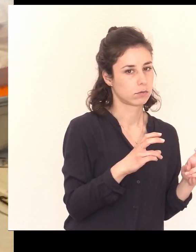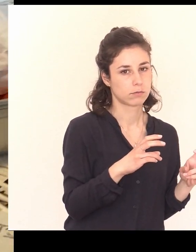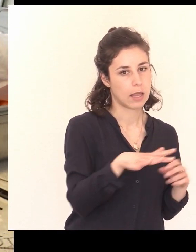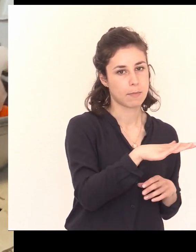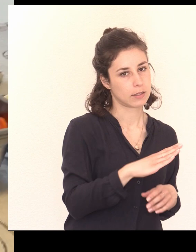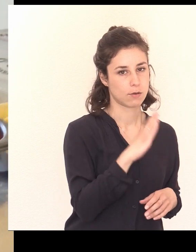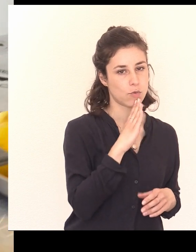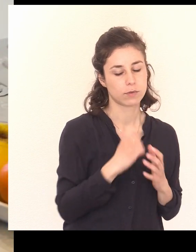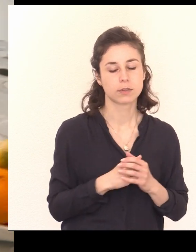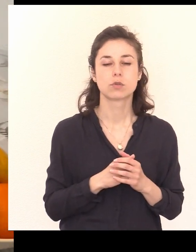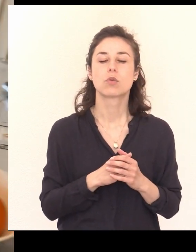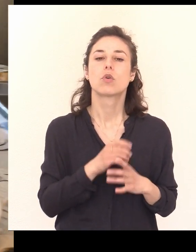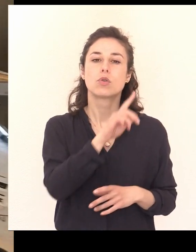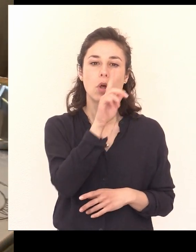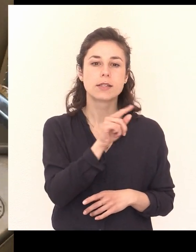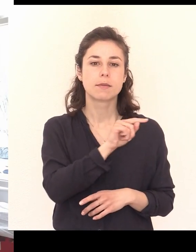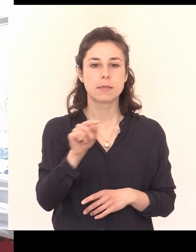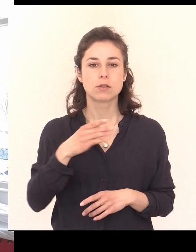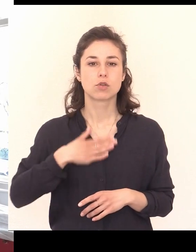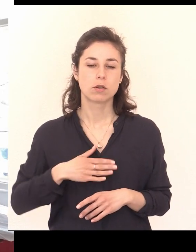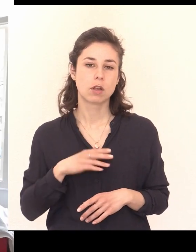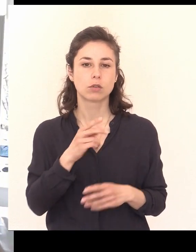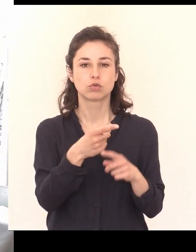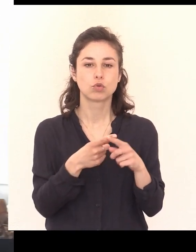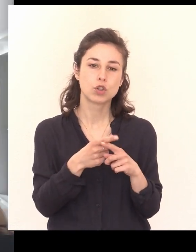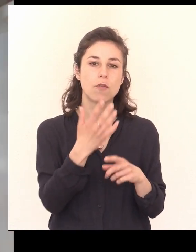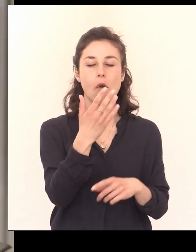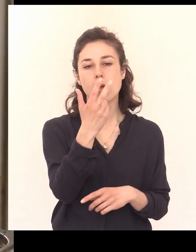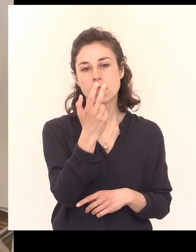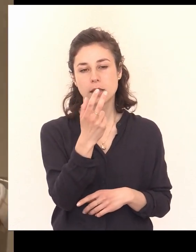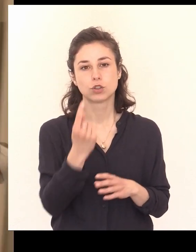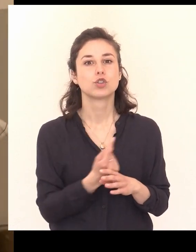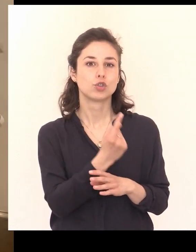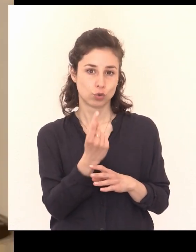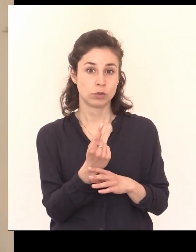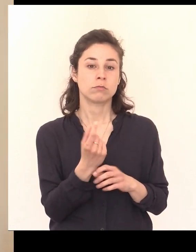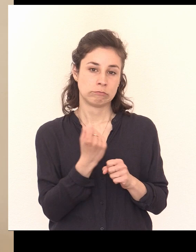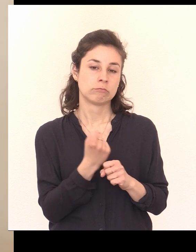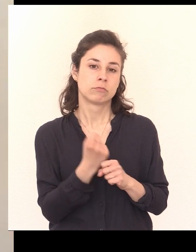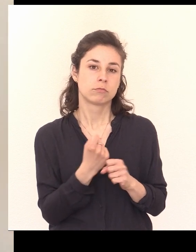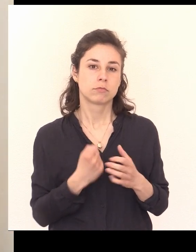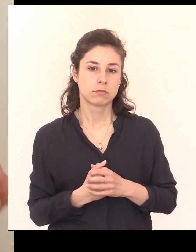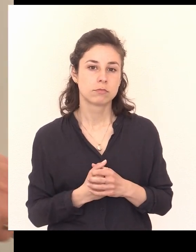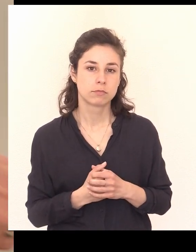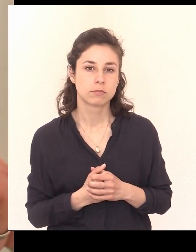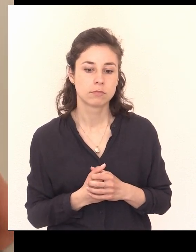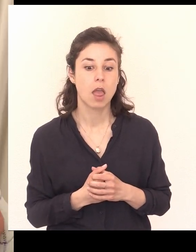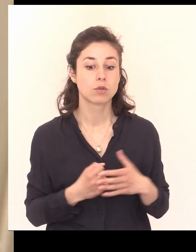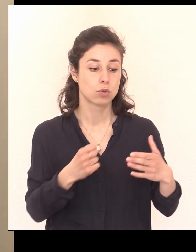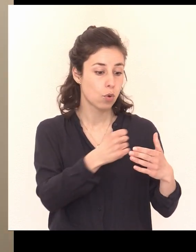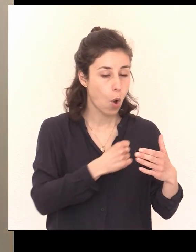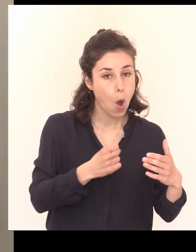so. Donnerstag bis Sonntag, da bist du im Durchschnitt 35 Stunden schon mit dabei, wenn